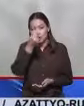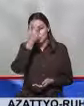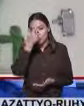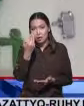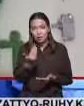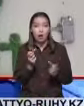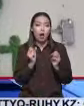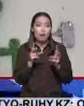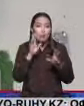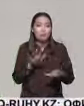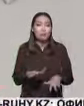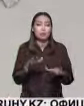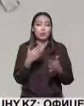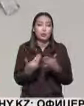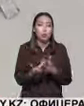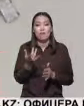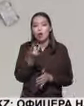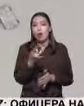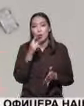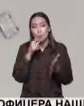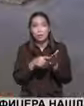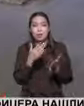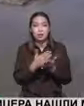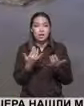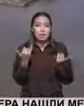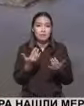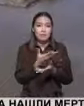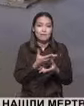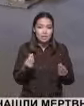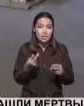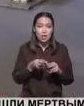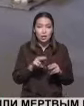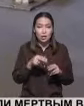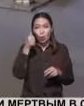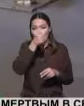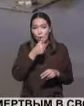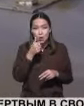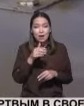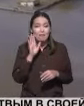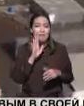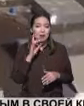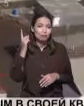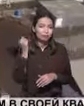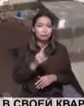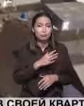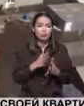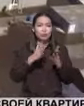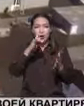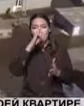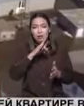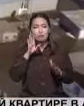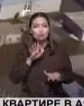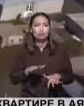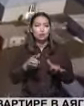под угрозой затопления оказались новые районы. Напомню, весной этого года стихия нанесла огромный ущерб и казахстанцам. Половодье